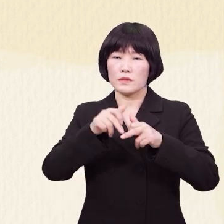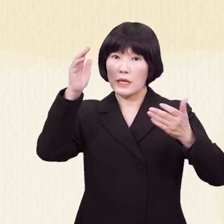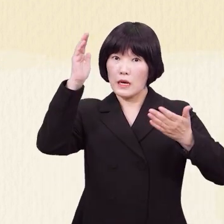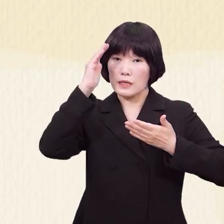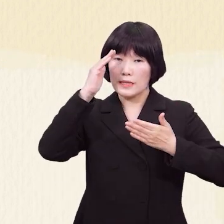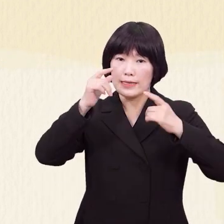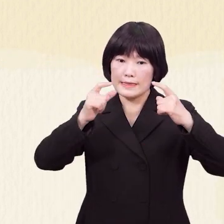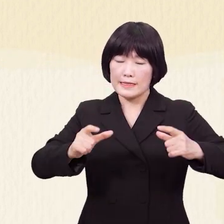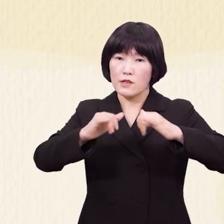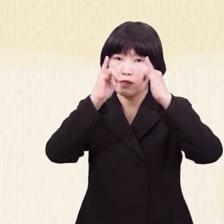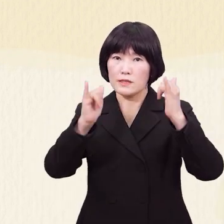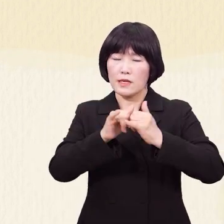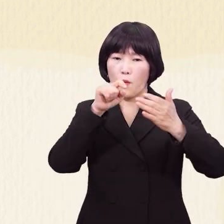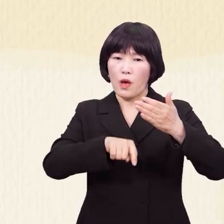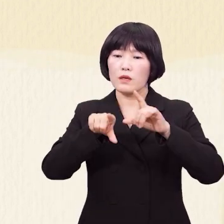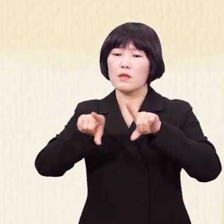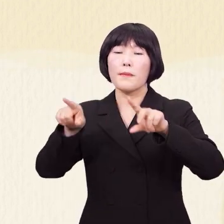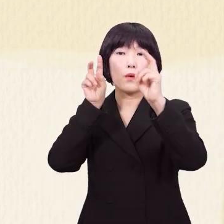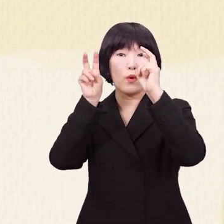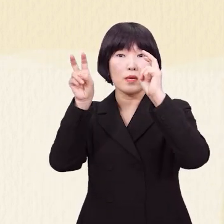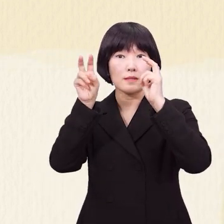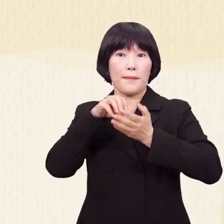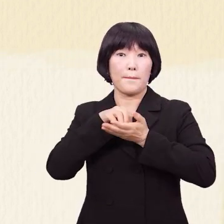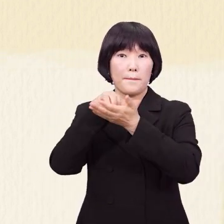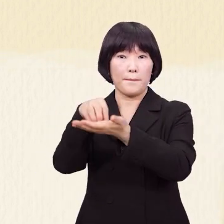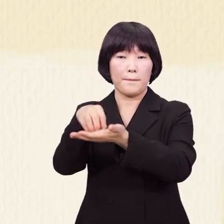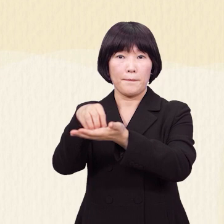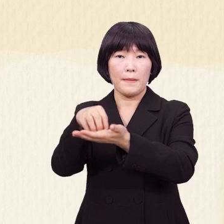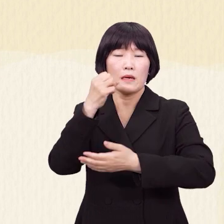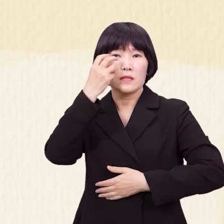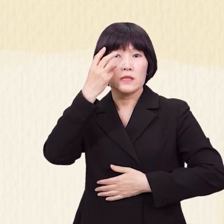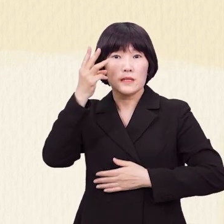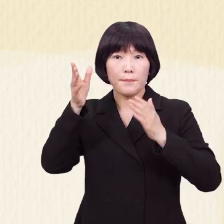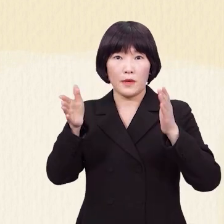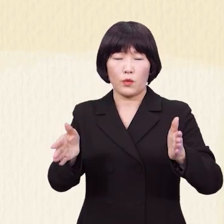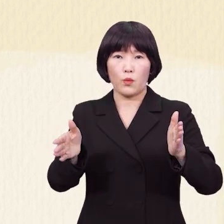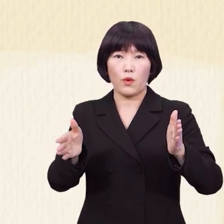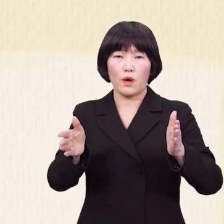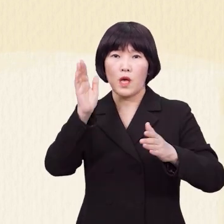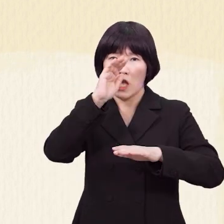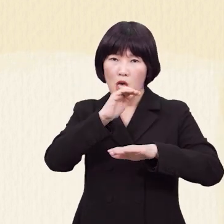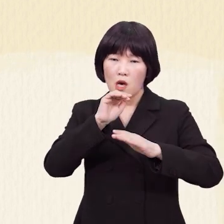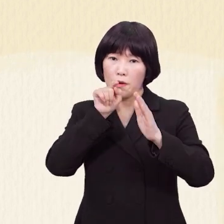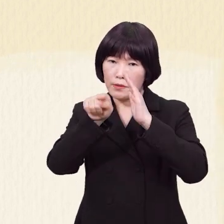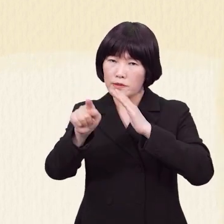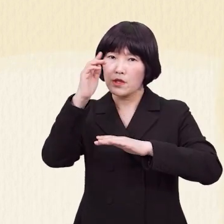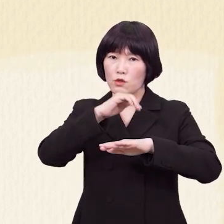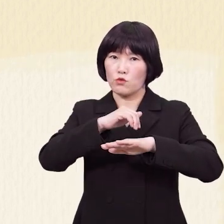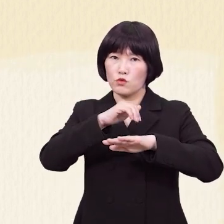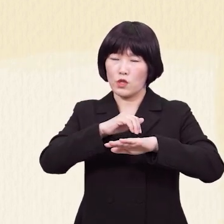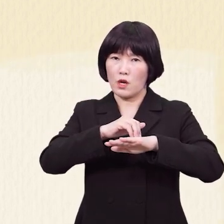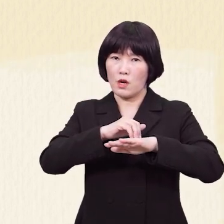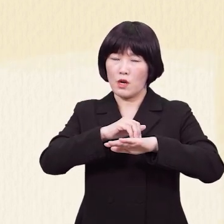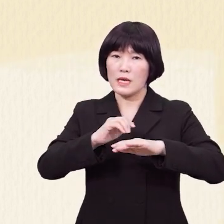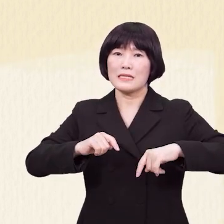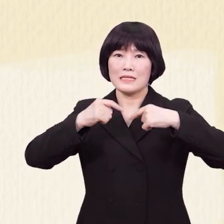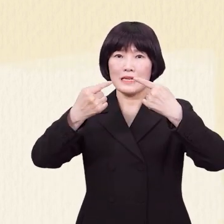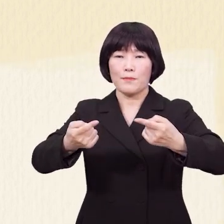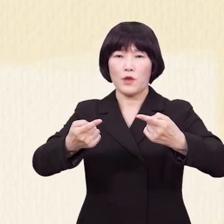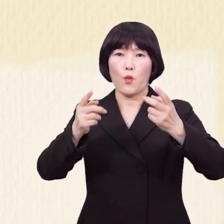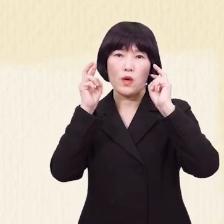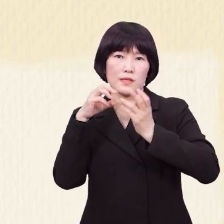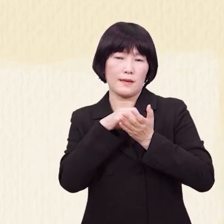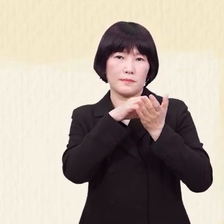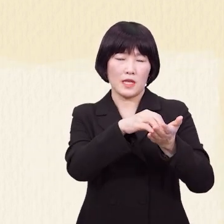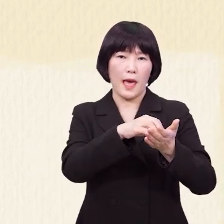장애학생이 지역사회 내 일반 사업체에서 2-3개월의 현장 중심 직업훈련에 참여한 후 취업으로 연계하여